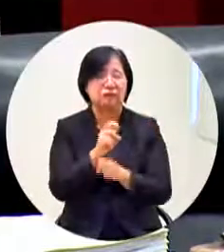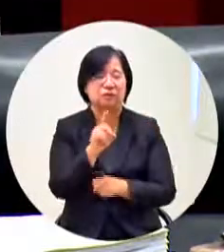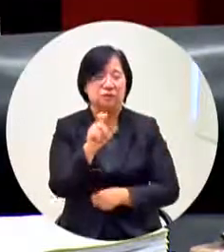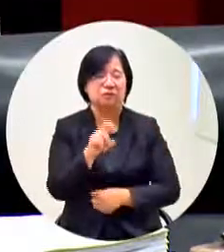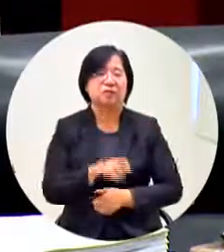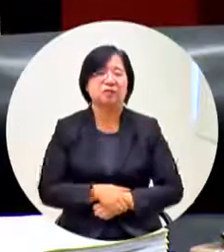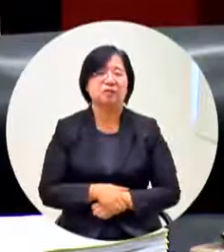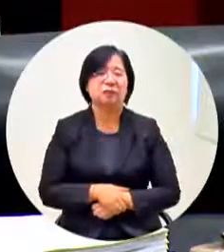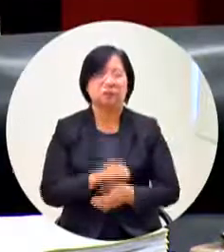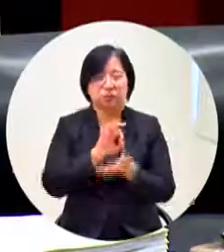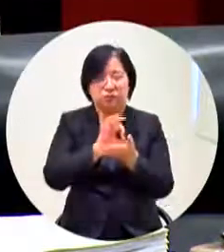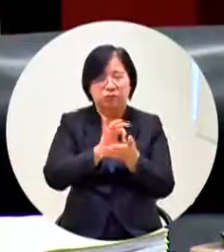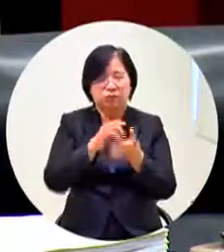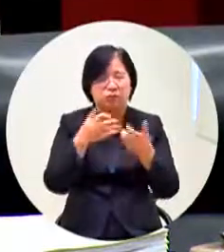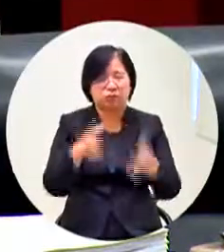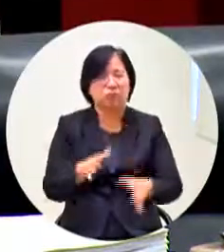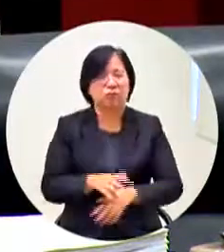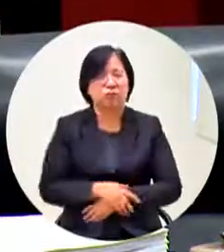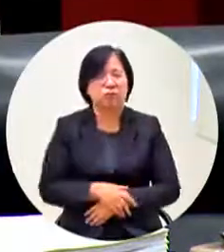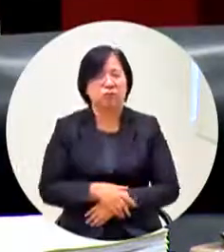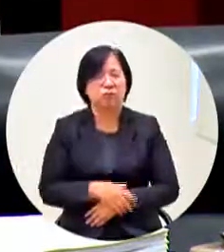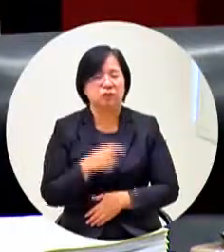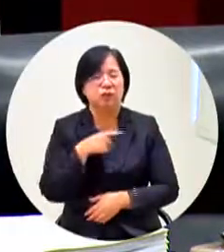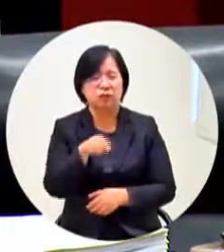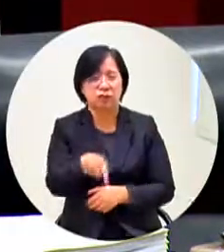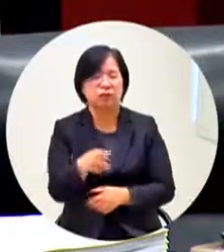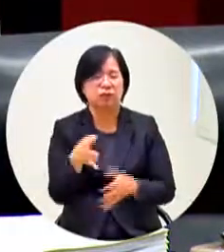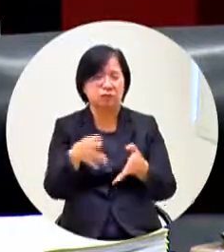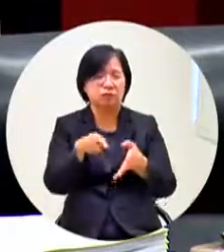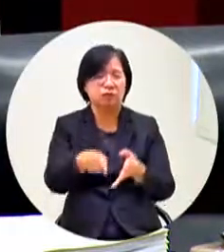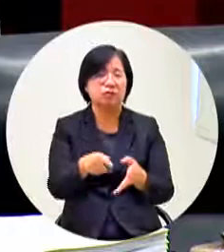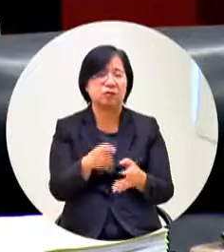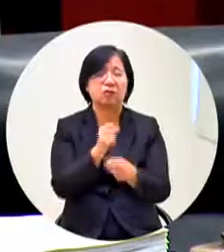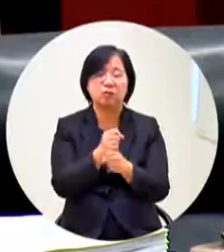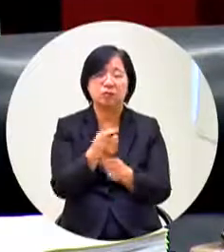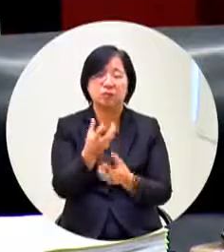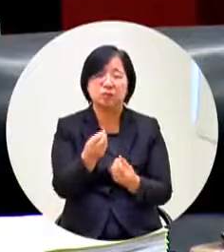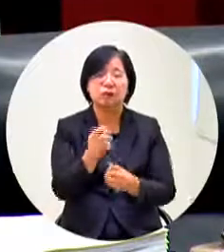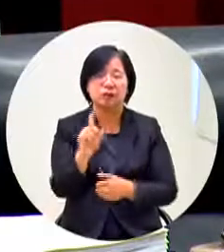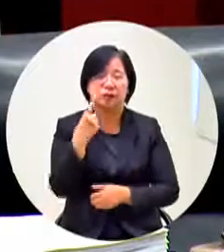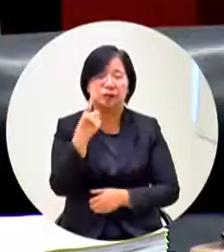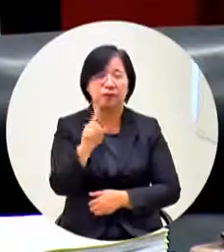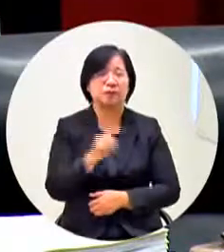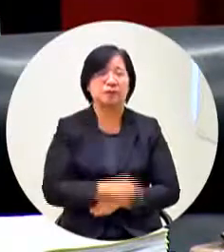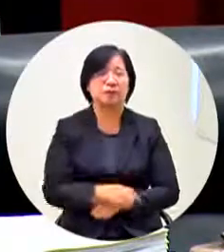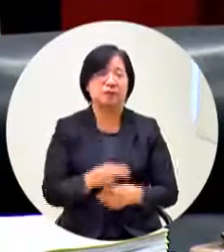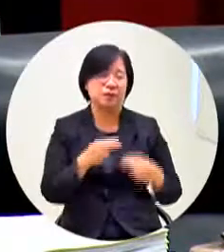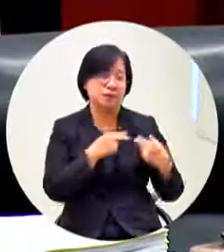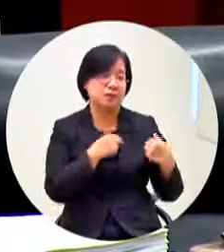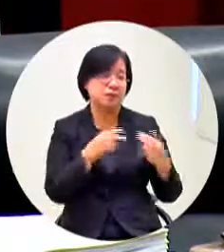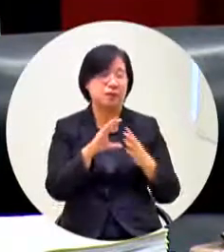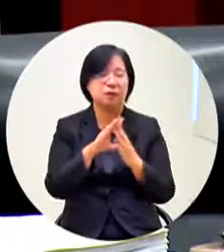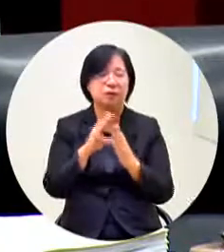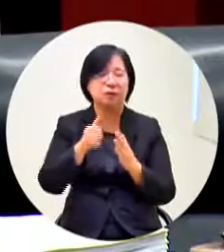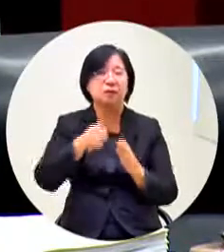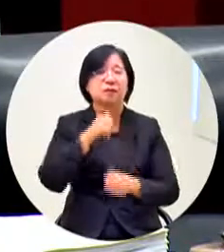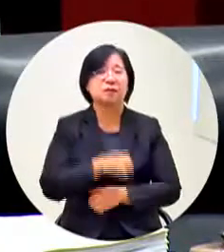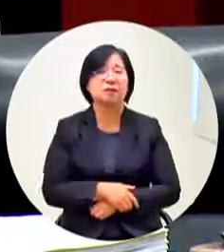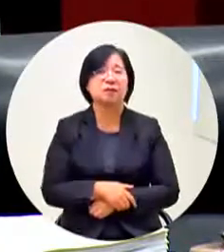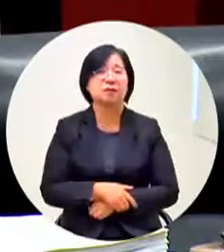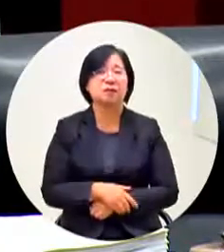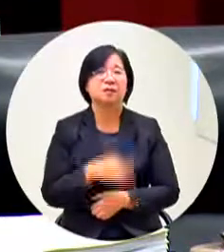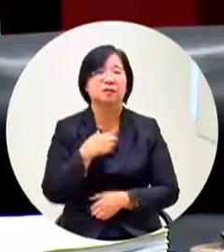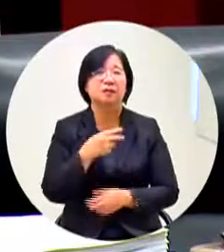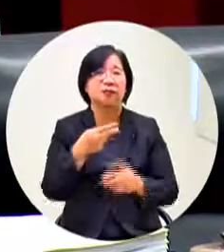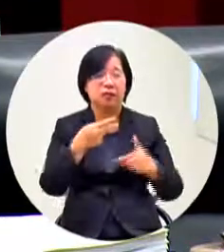钱，到底为什么这个部分不做？所以我这边特别提出来，我请我们蔡局长。仁昌里、翠屏里、惠丰里